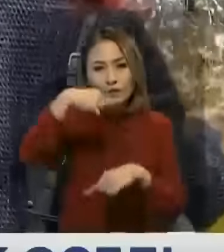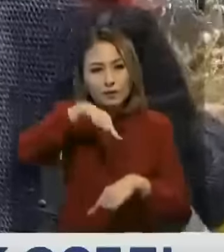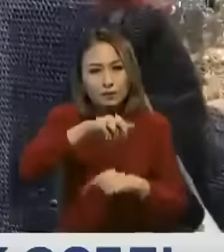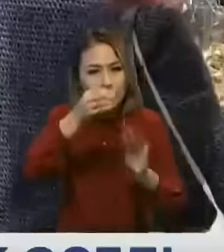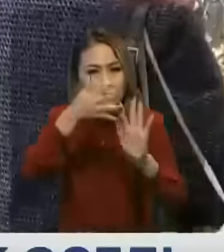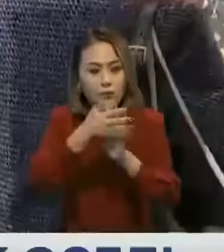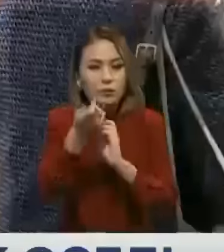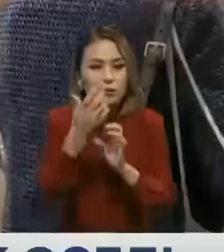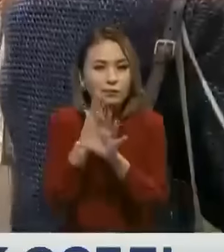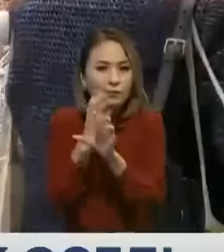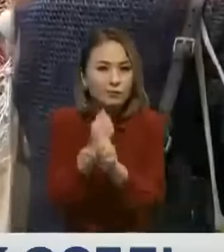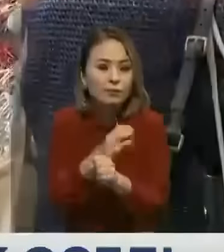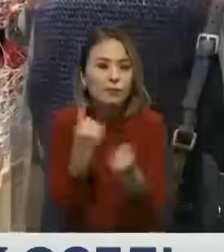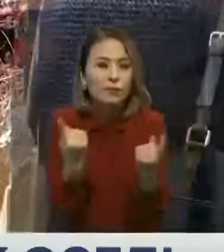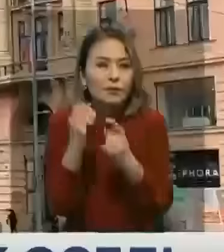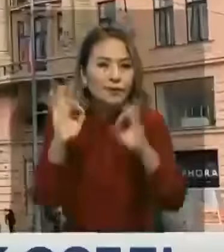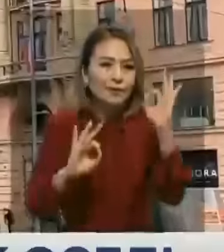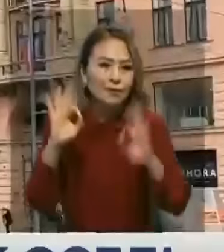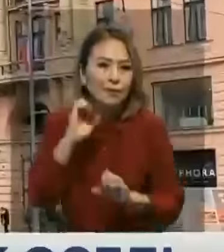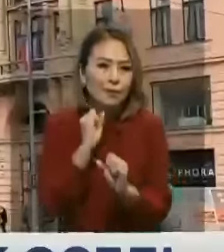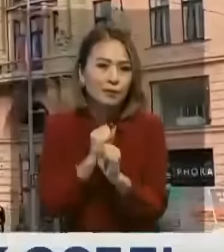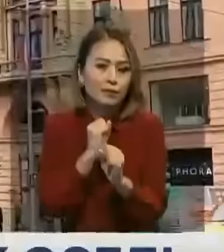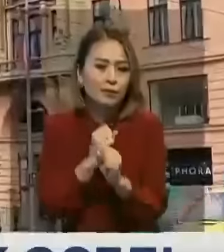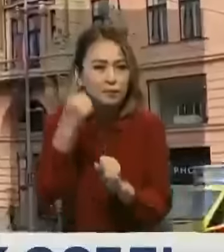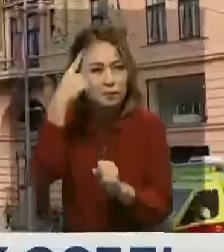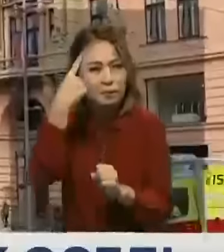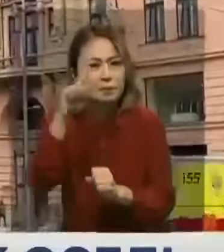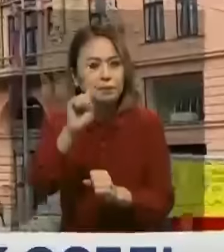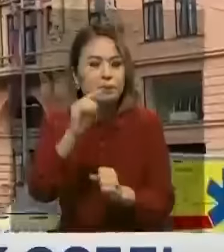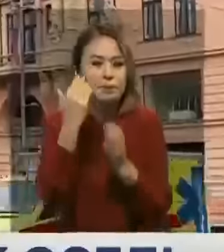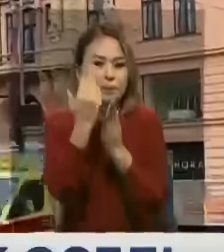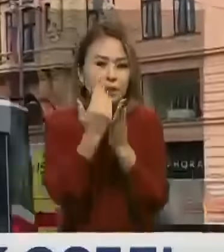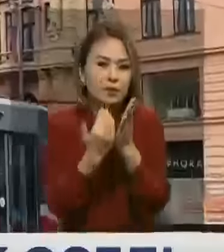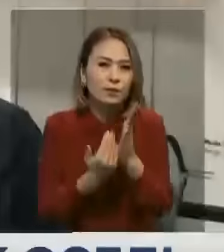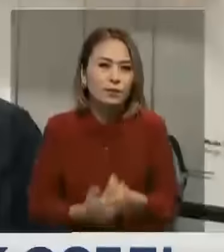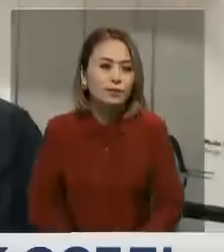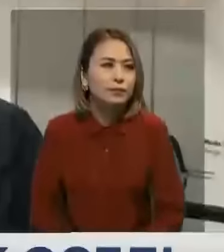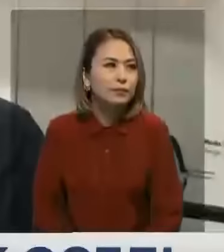шығынын азайту үшін жеңілдіктер мен бонустар бағдарламасын енгізуді ұсынып отыр.